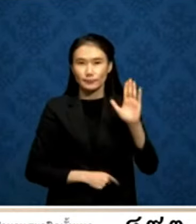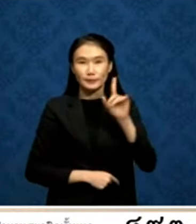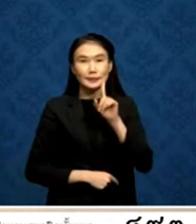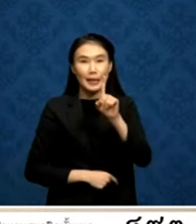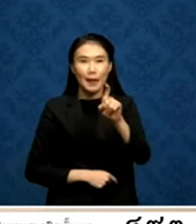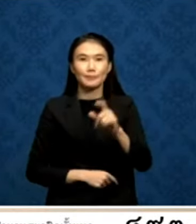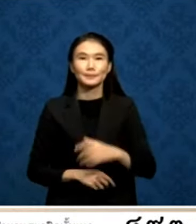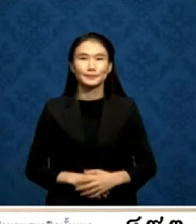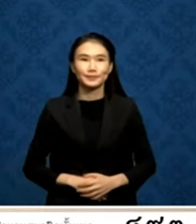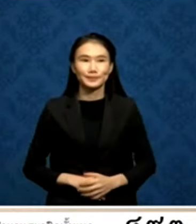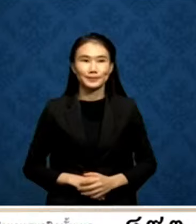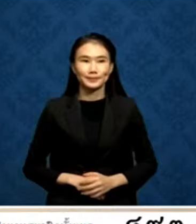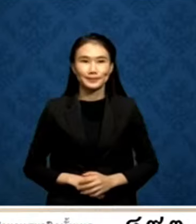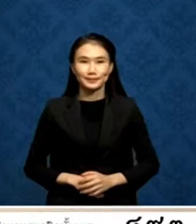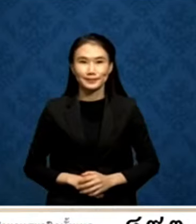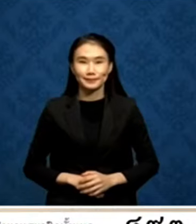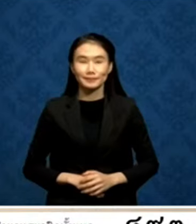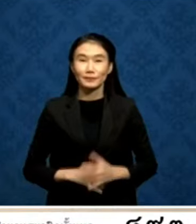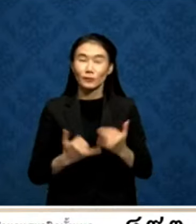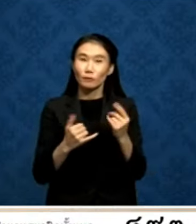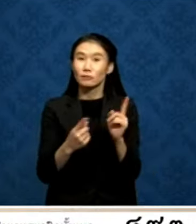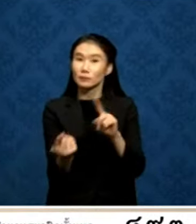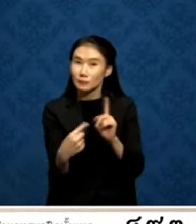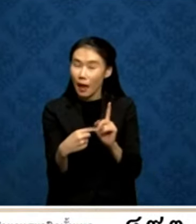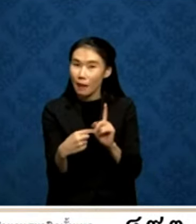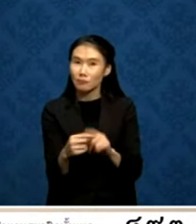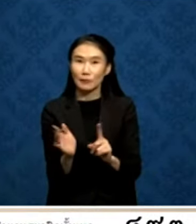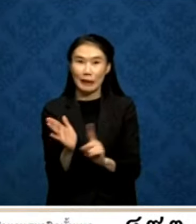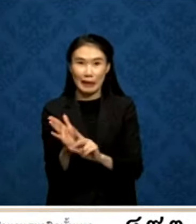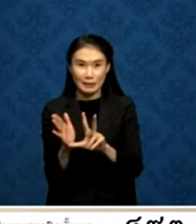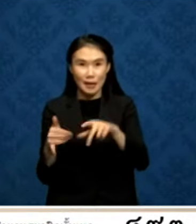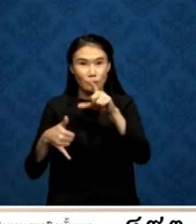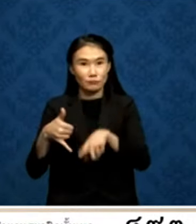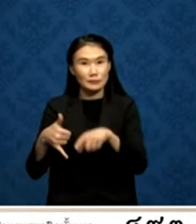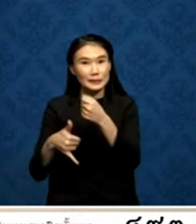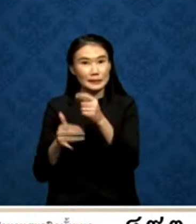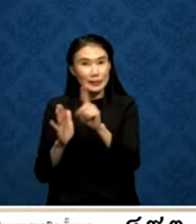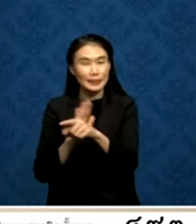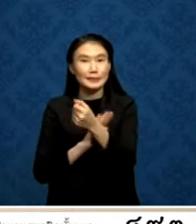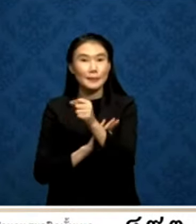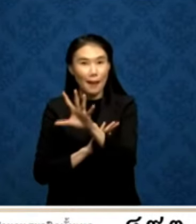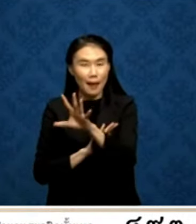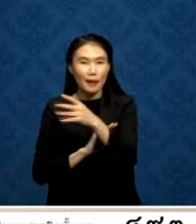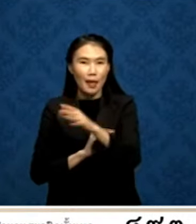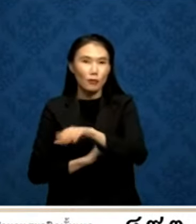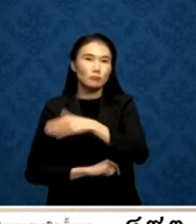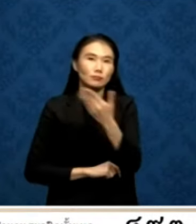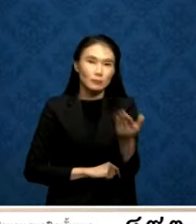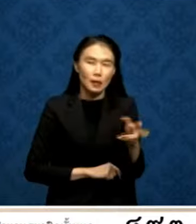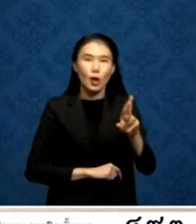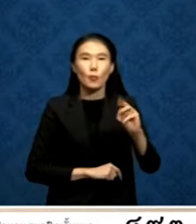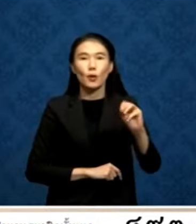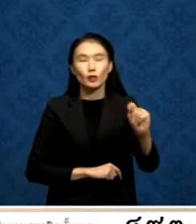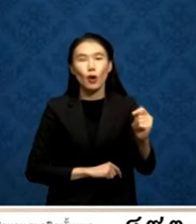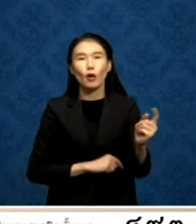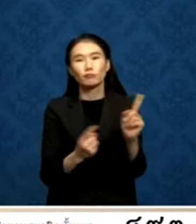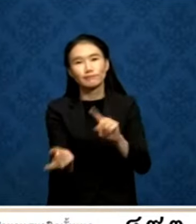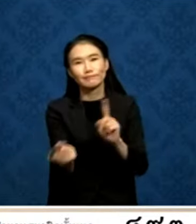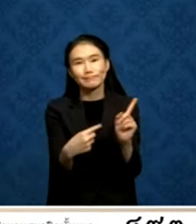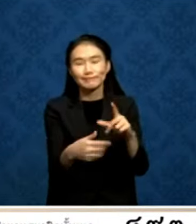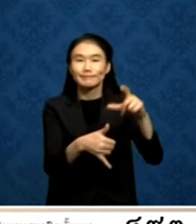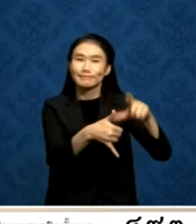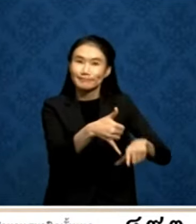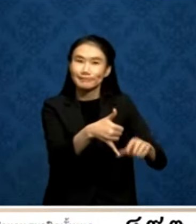ท่าน จะตอบถามได้3ครั้งในเวลา15นาทีแล้วท่านรัฐมนตรีก็จะตอบคำถา